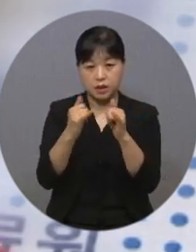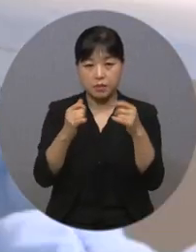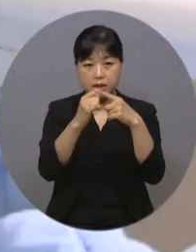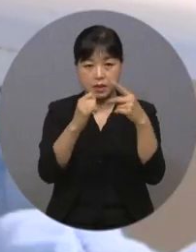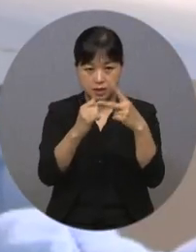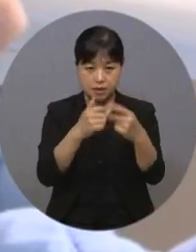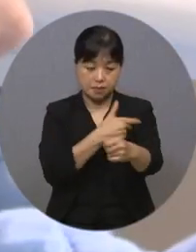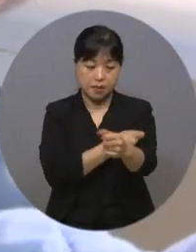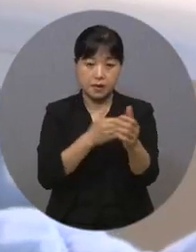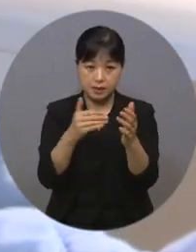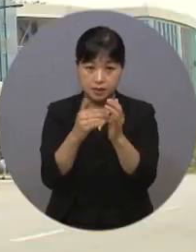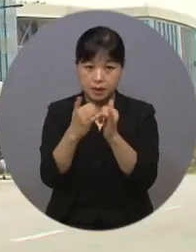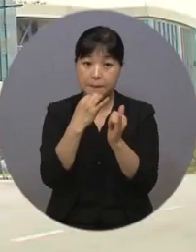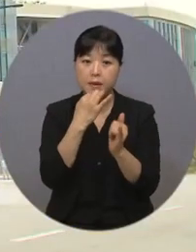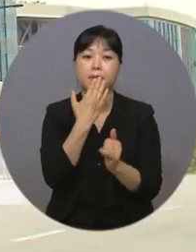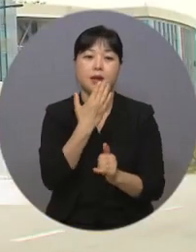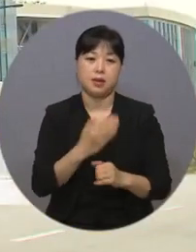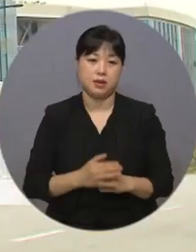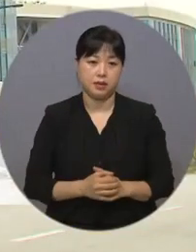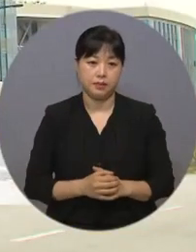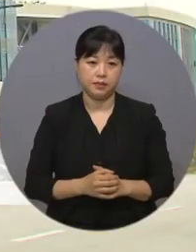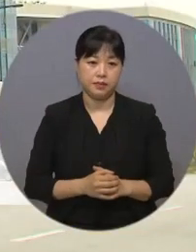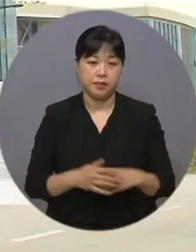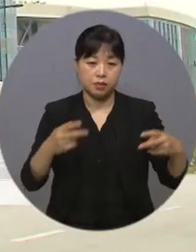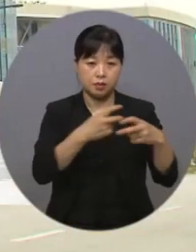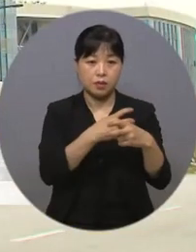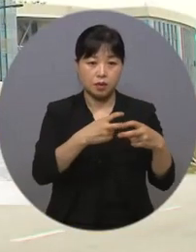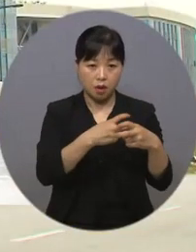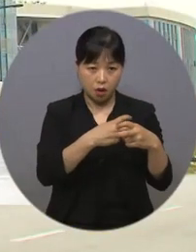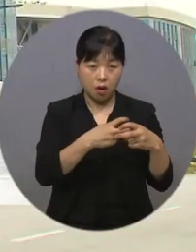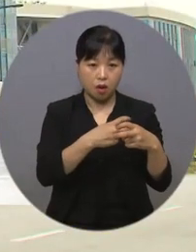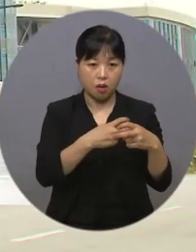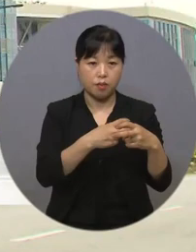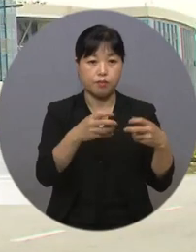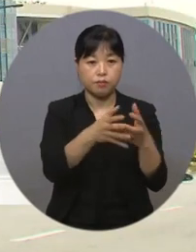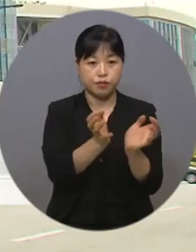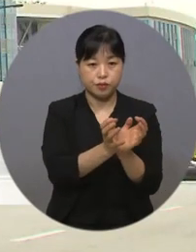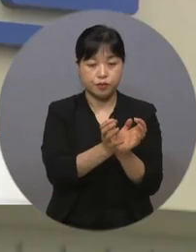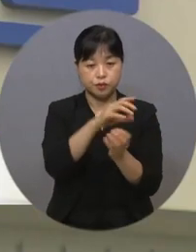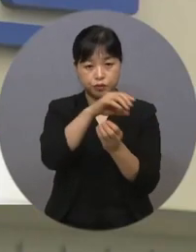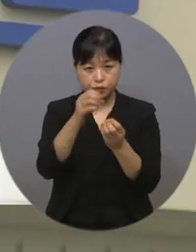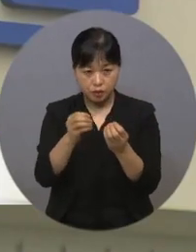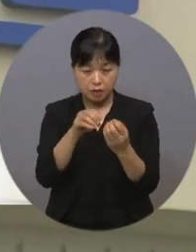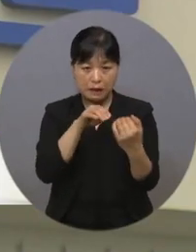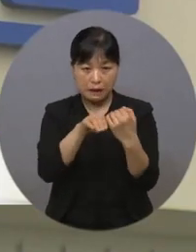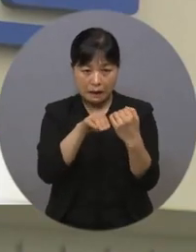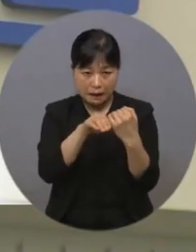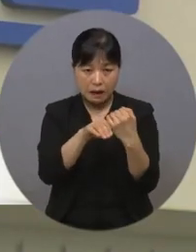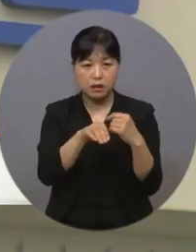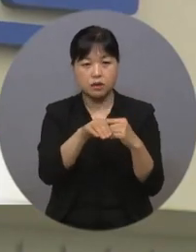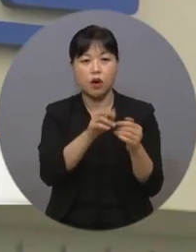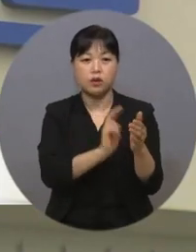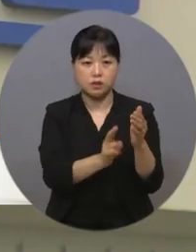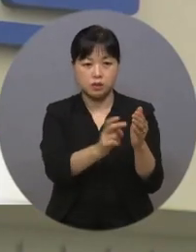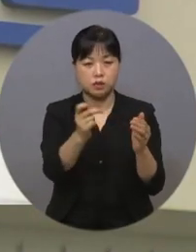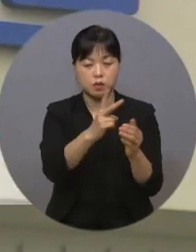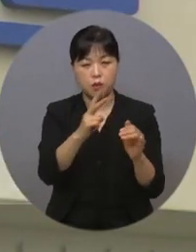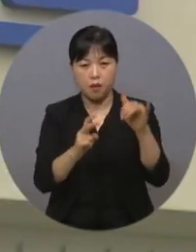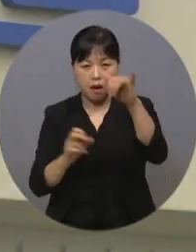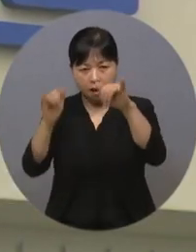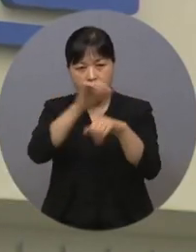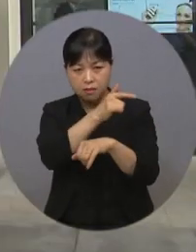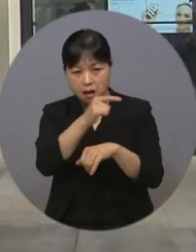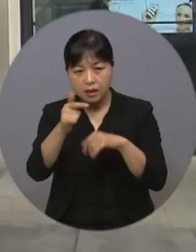경우에만 허용합니다. 국토교통부는 추석 대이동에 대비해 철도 항공시설 등에 대한 사전